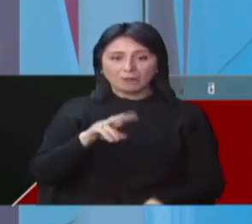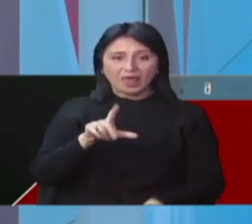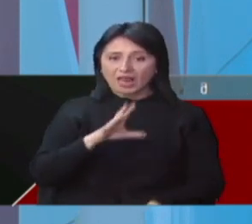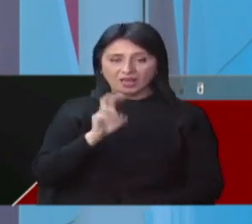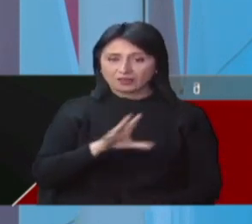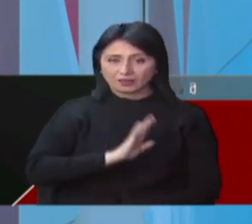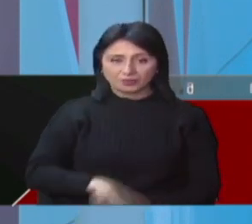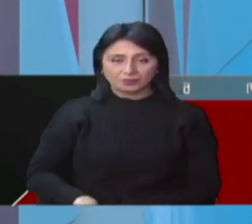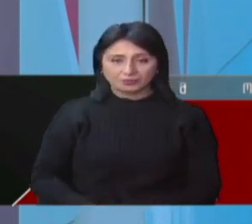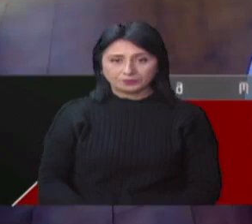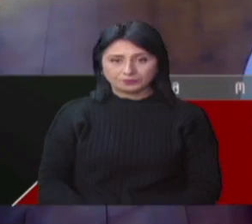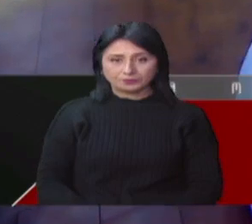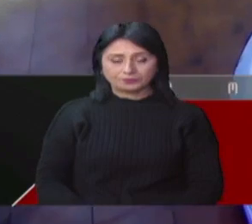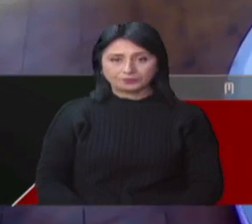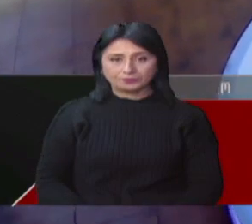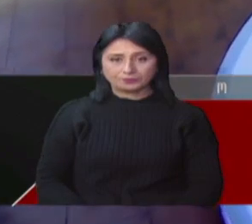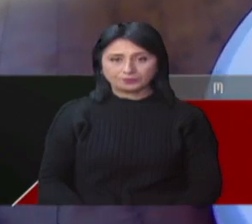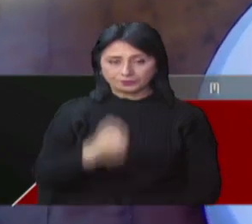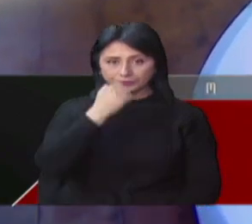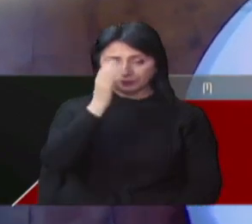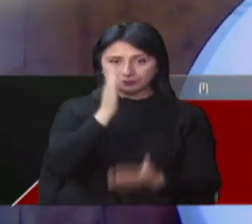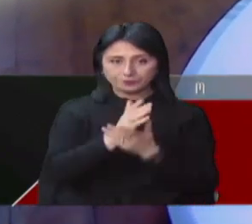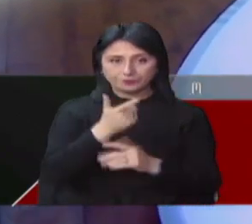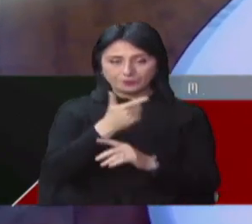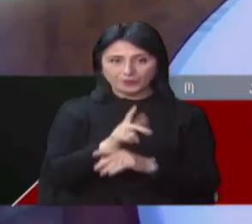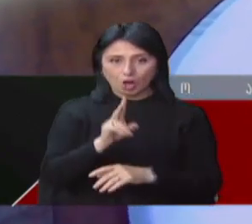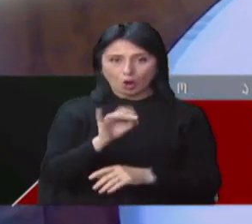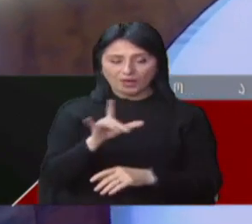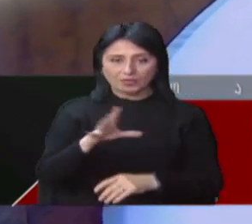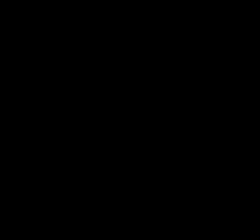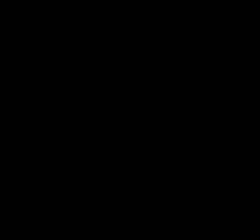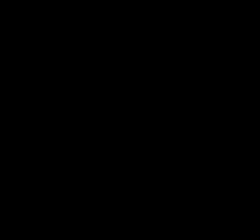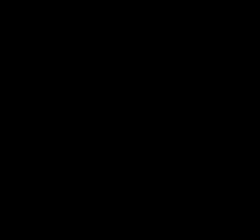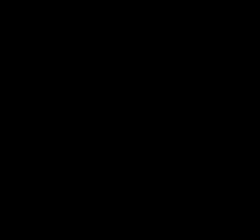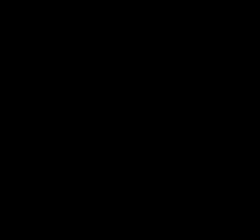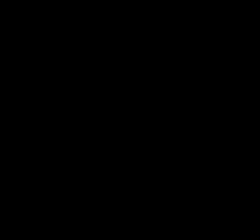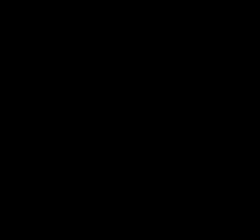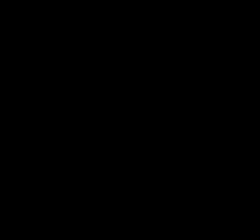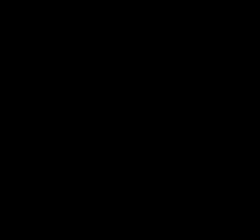ნიკა მელია. მადლობა, პირდაპირ ეთერში გიორგი კობერიძე საუბრობდა.